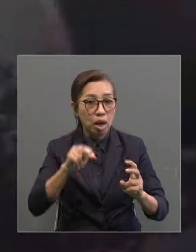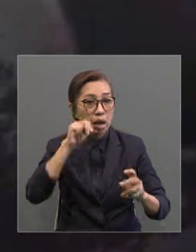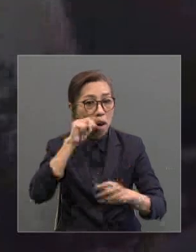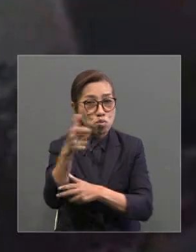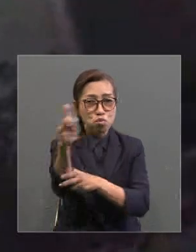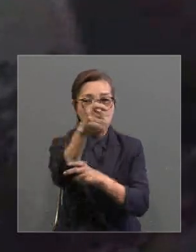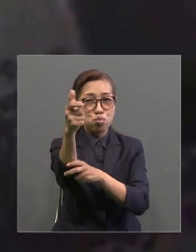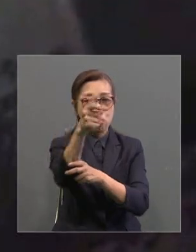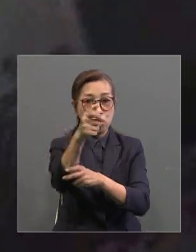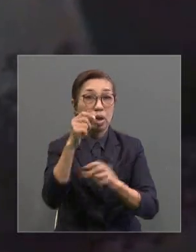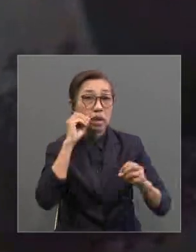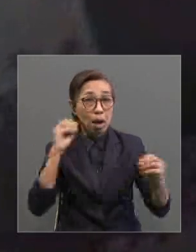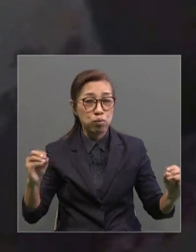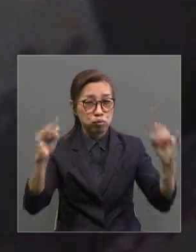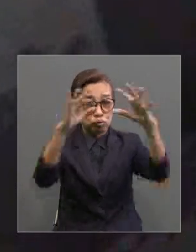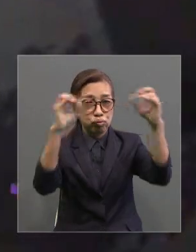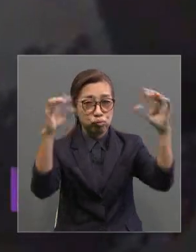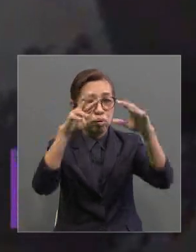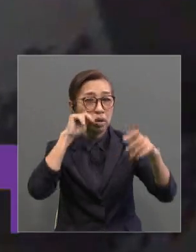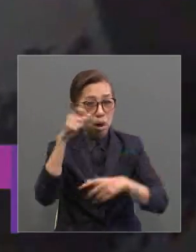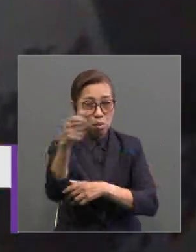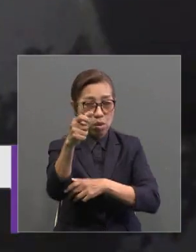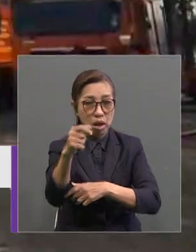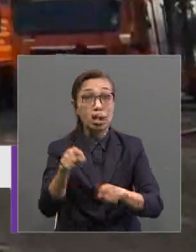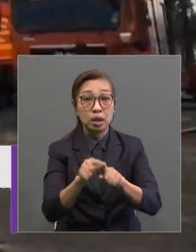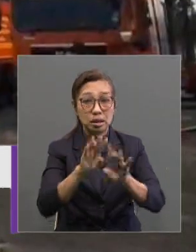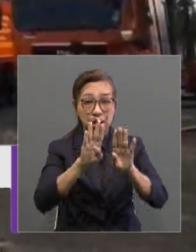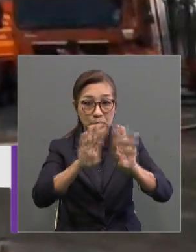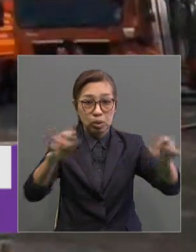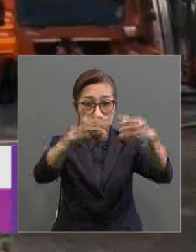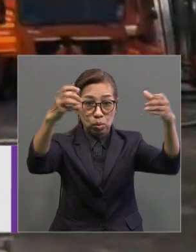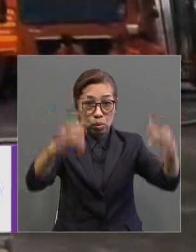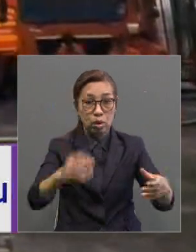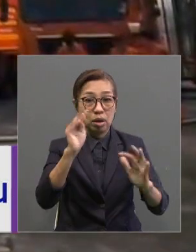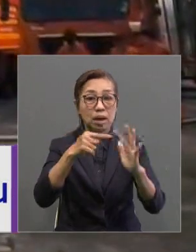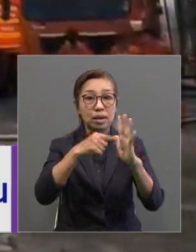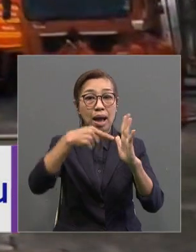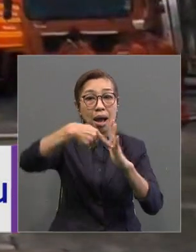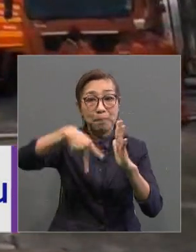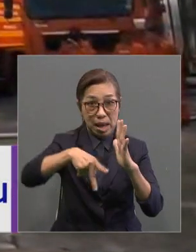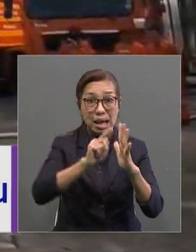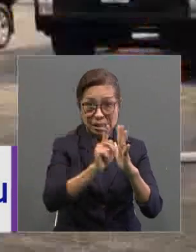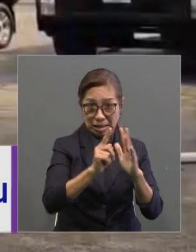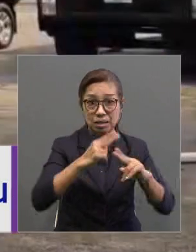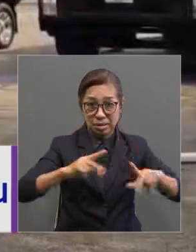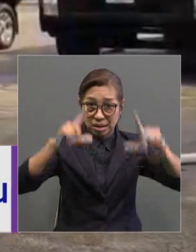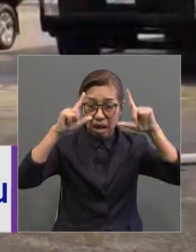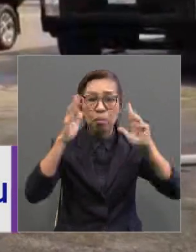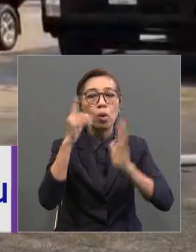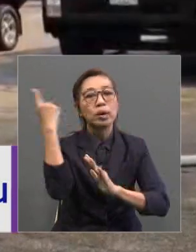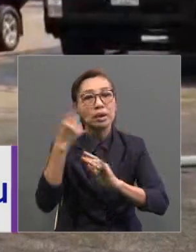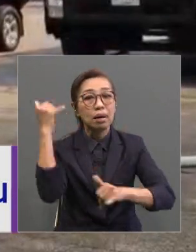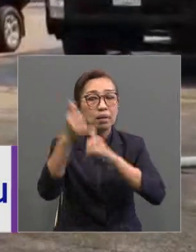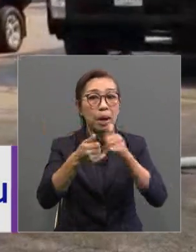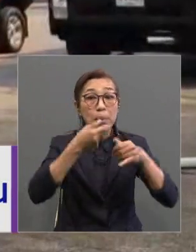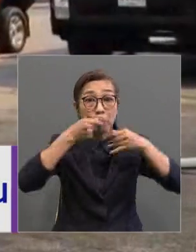ทำแบบเนี้ยครับฉีดพ่นละอองน้ำอยู่ที่ลานประตูท่าแพกลางเมืองเชียงใหม่จุดนี้อย่างที่บอกว่ามันคือแลนด์มาร์คที่นักท่องเที่ยวเขาจะมาถ่ายรูป